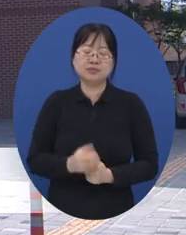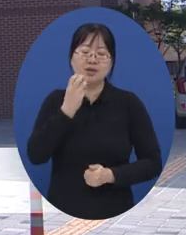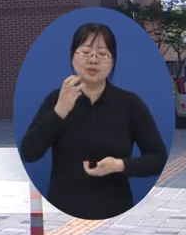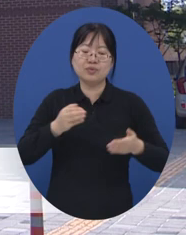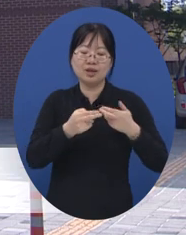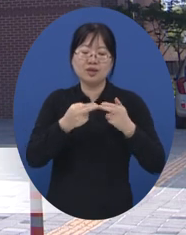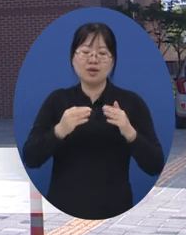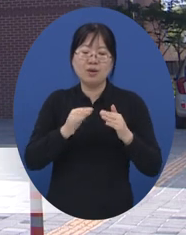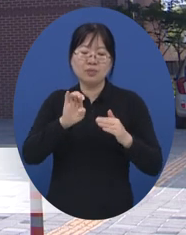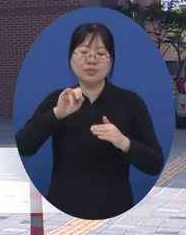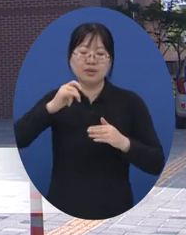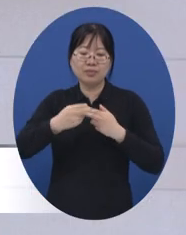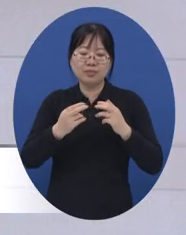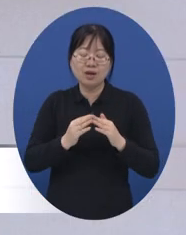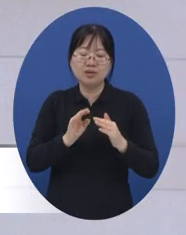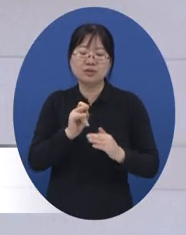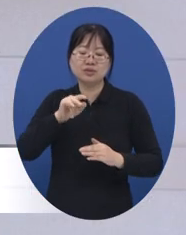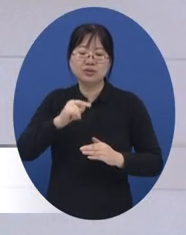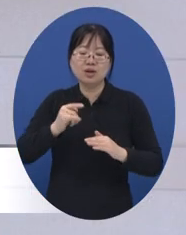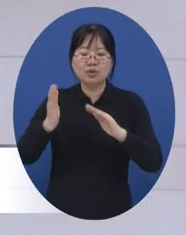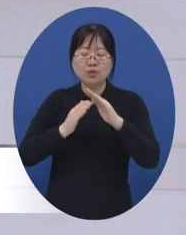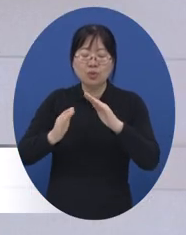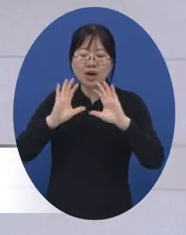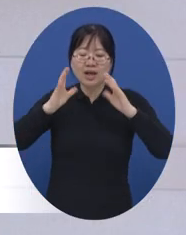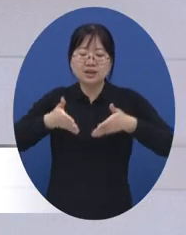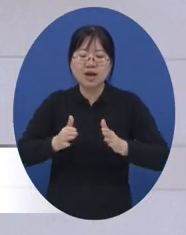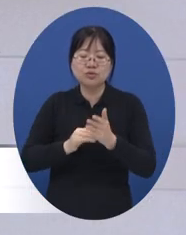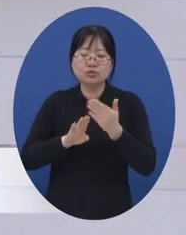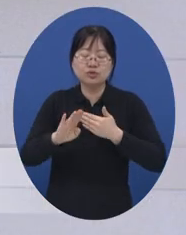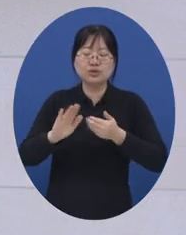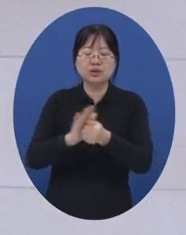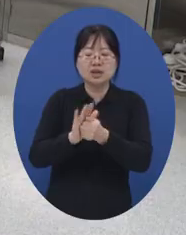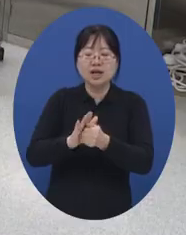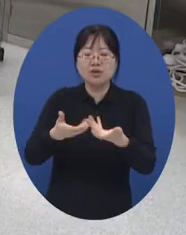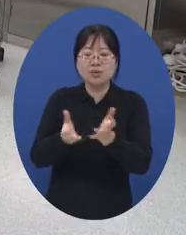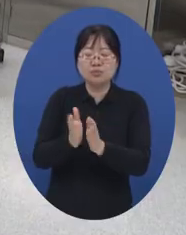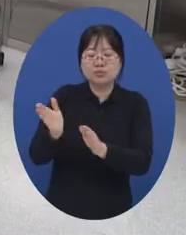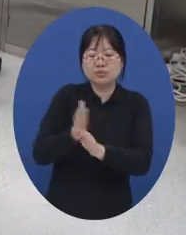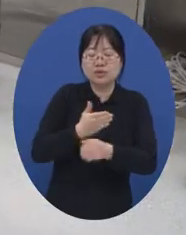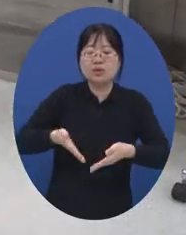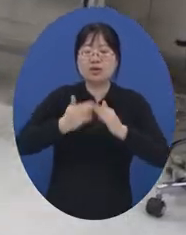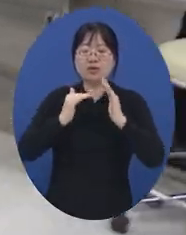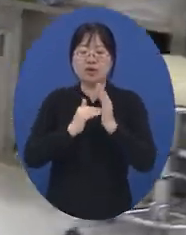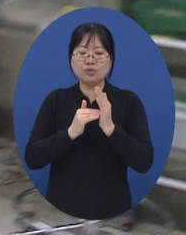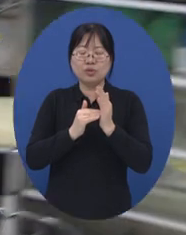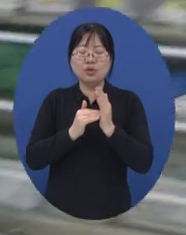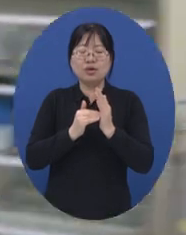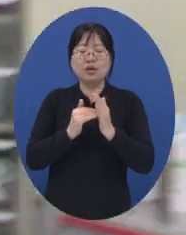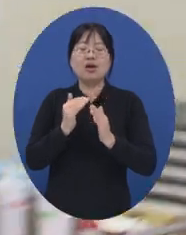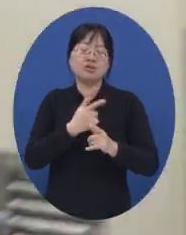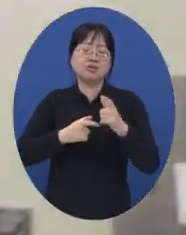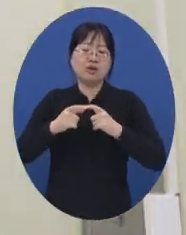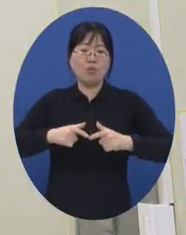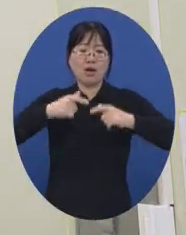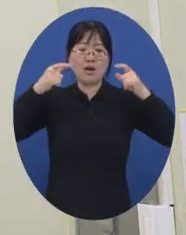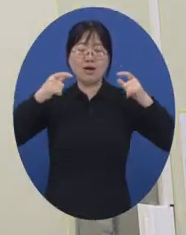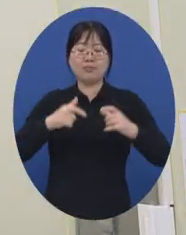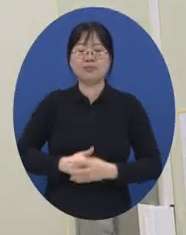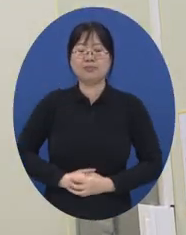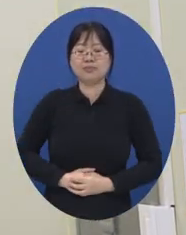경기도의료원 포천 병원과 여주 0 0 산후조리원 부터 우전 설치하고 효과가 있으면 더 확대 하겠단 방침입니다